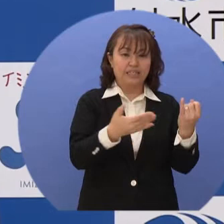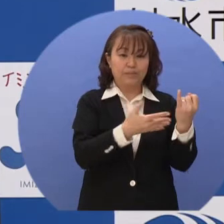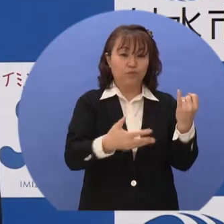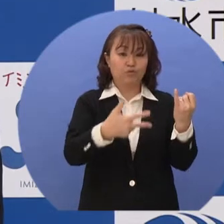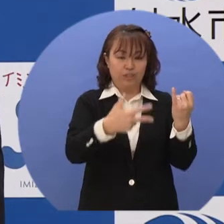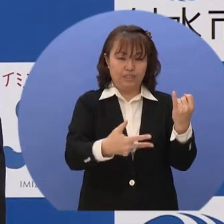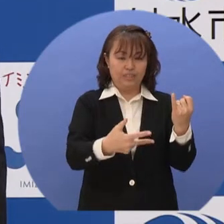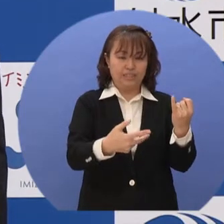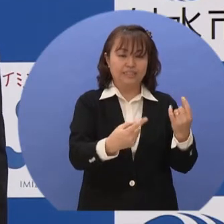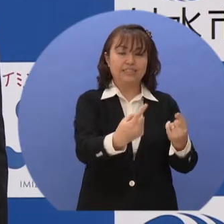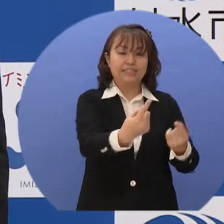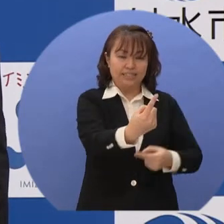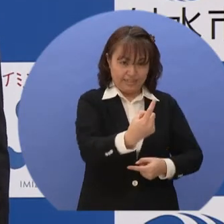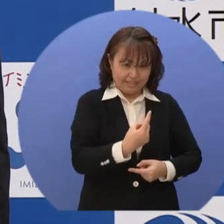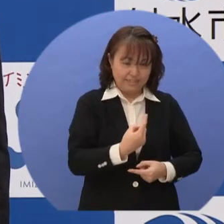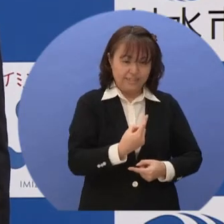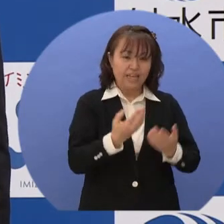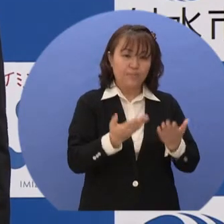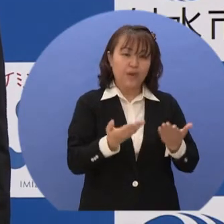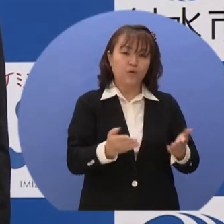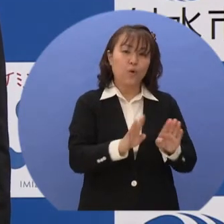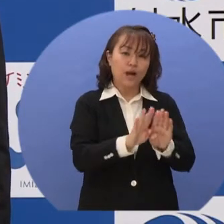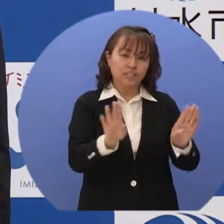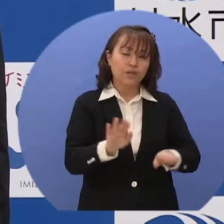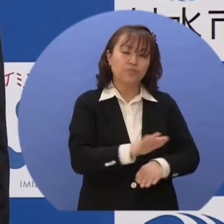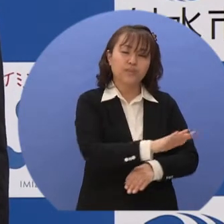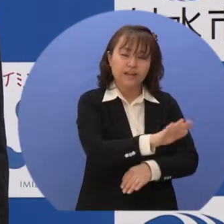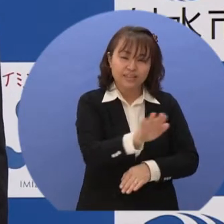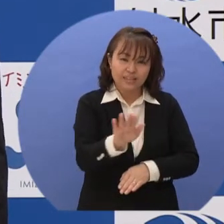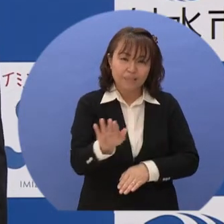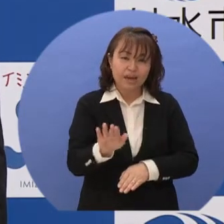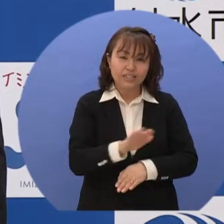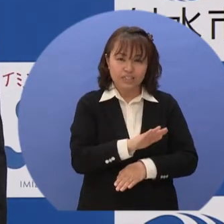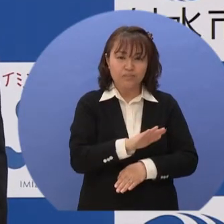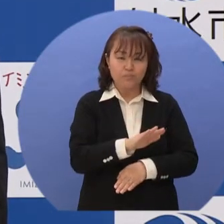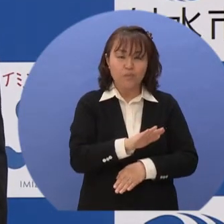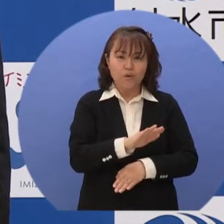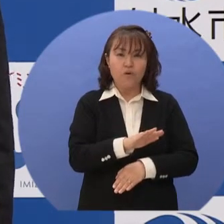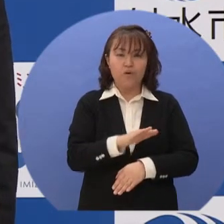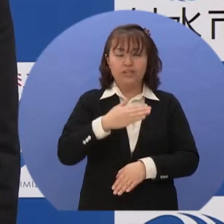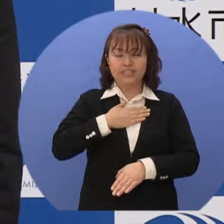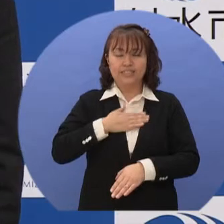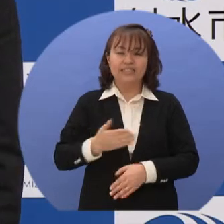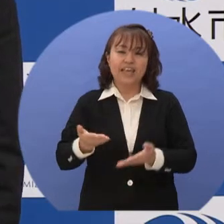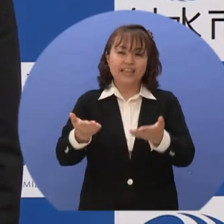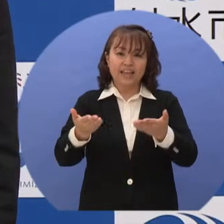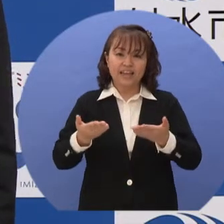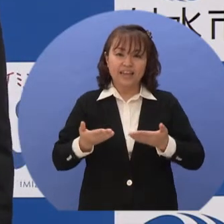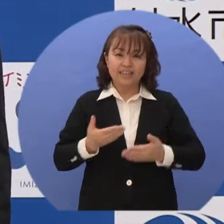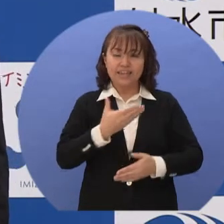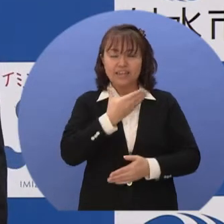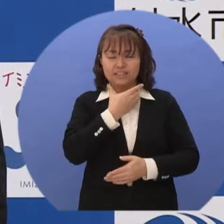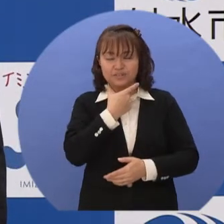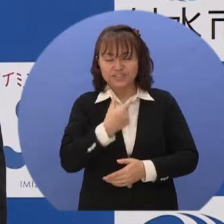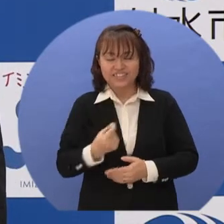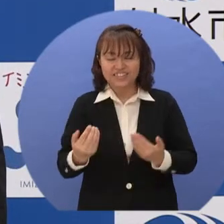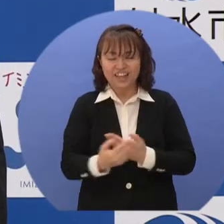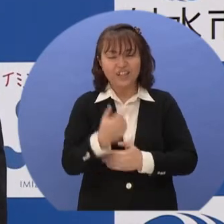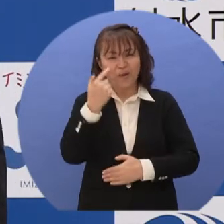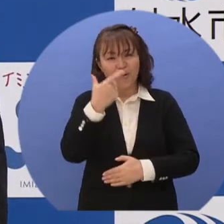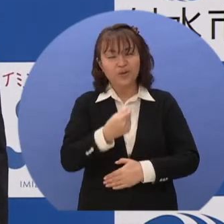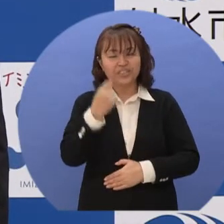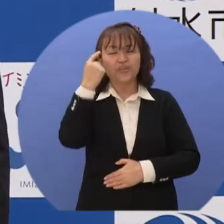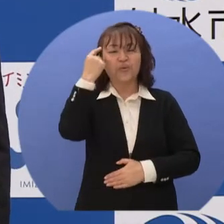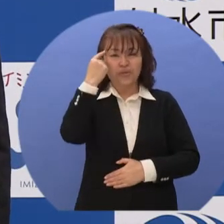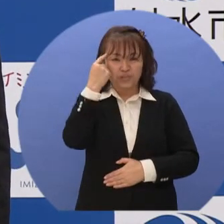学生の皆さんにもですねえ是非寿のことを知っていただきましてえ好きになっていただければという風に思っておりますえ